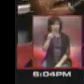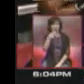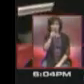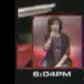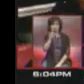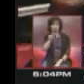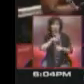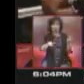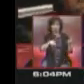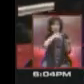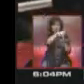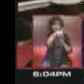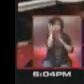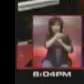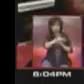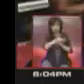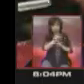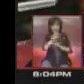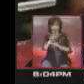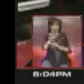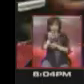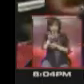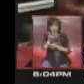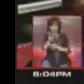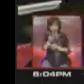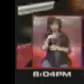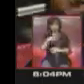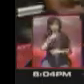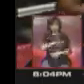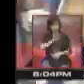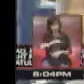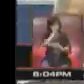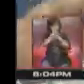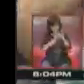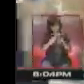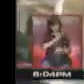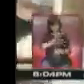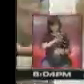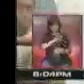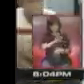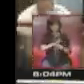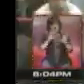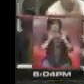pay-per-view earnings, hindi raw pwedeng wala siyang share gaya ng naunang offer ni Mayweather.